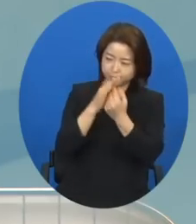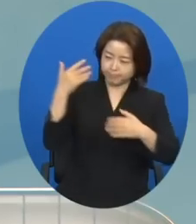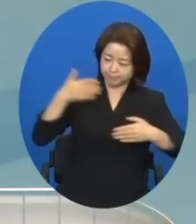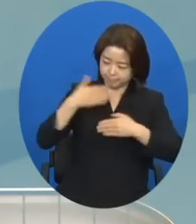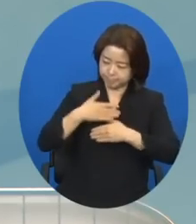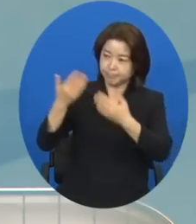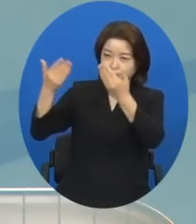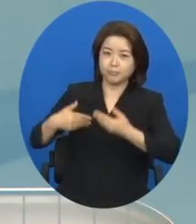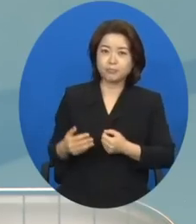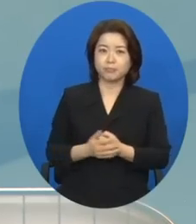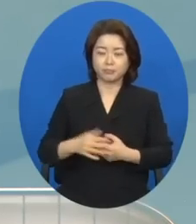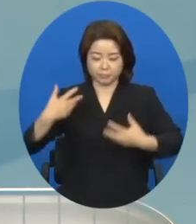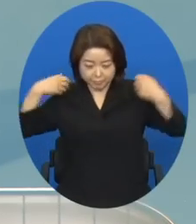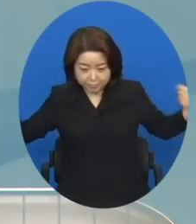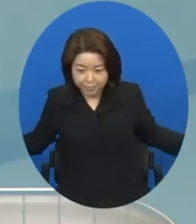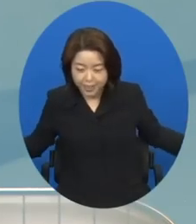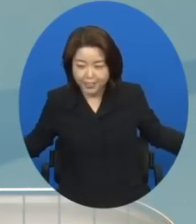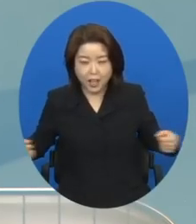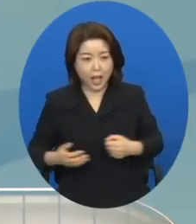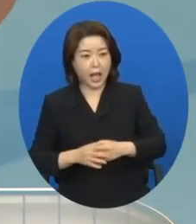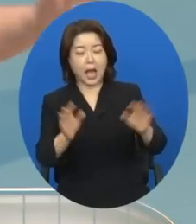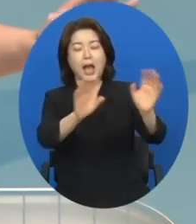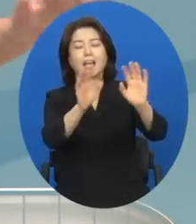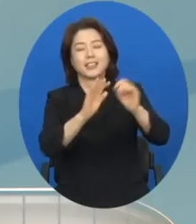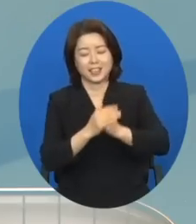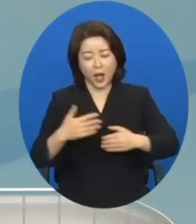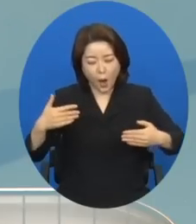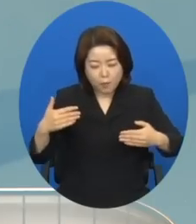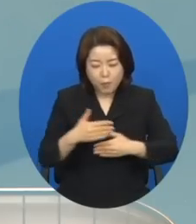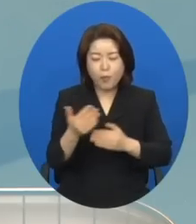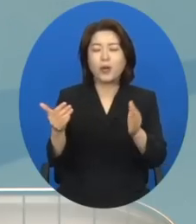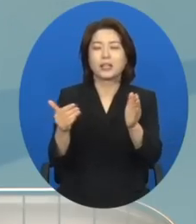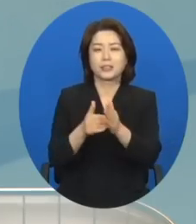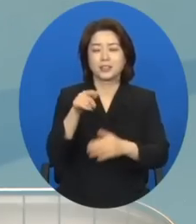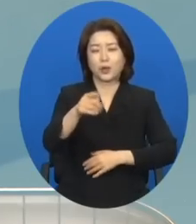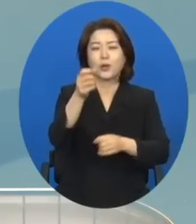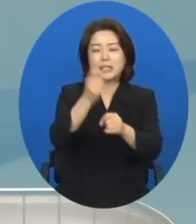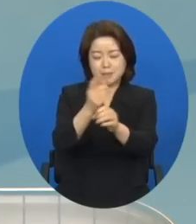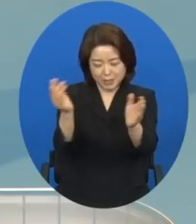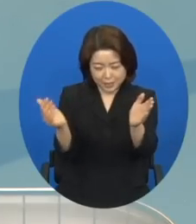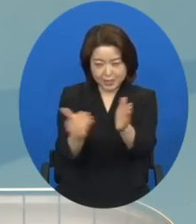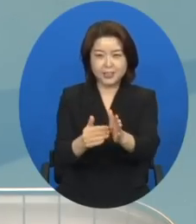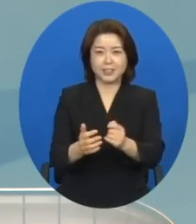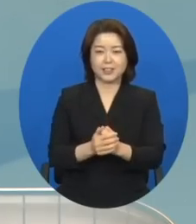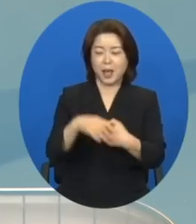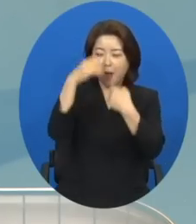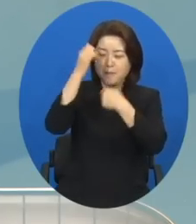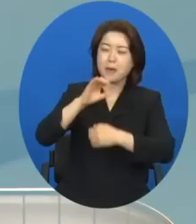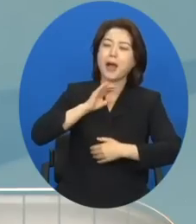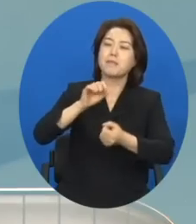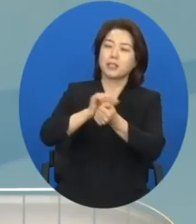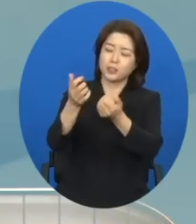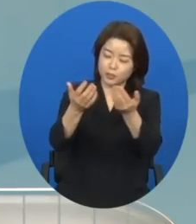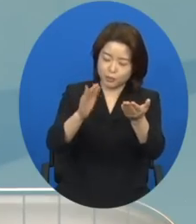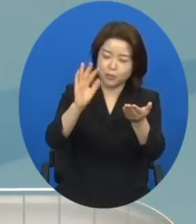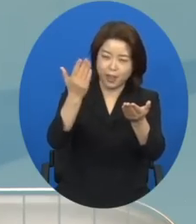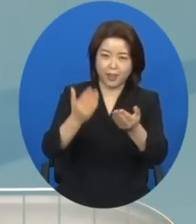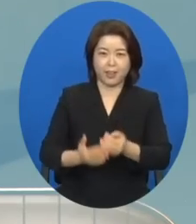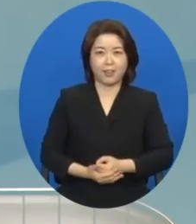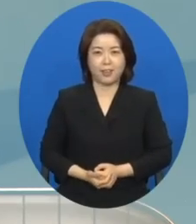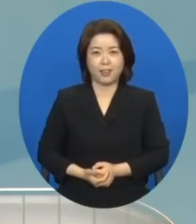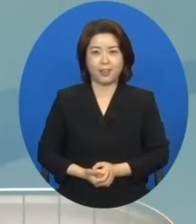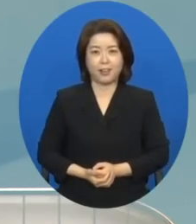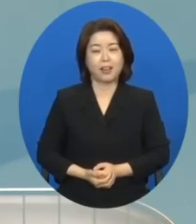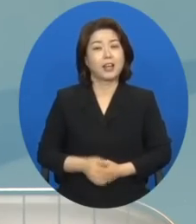옷을 막 벗으려고 하니까 아니다 아니다, 목욕을 한 것이야. 너는 목욕을 이미 했고 발만 씻으면 되는 것이다. 그러니까